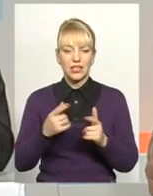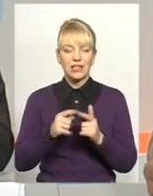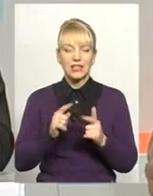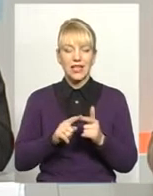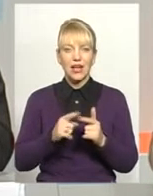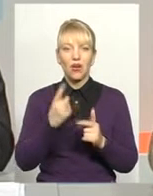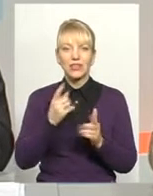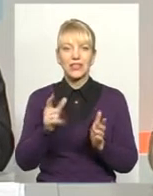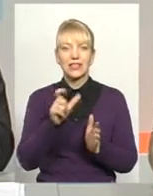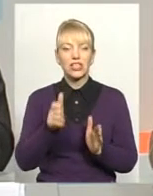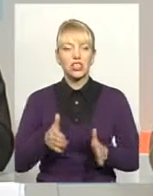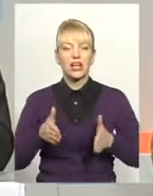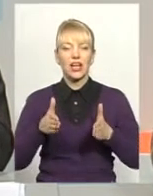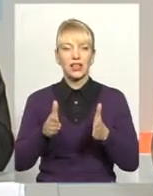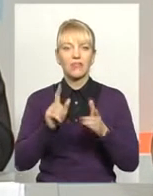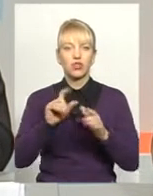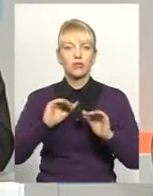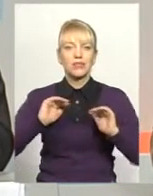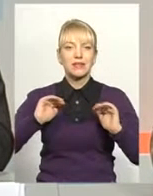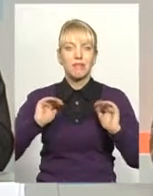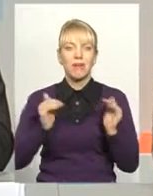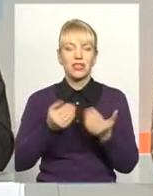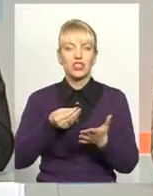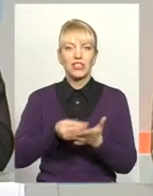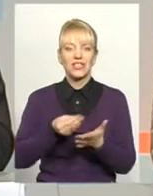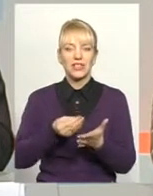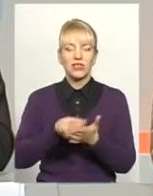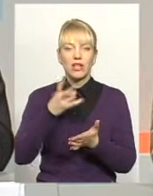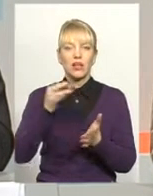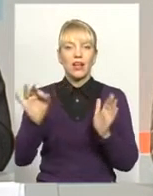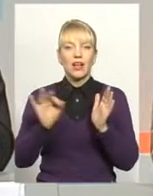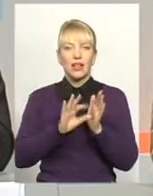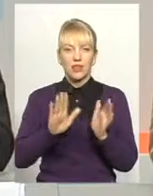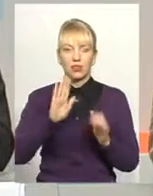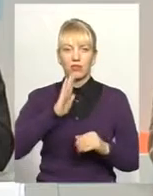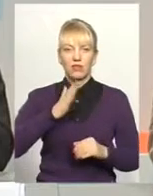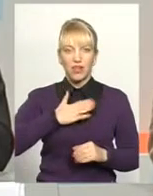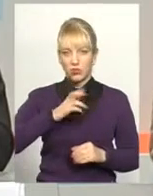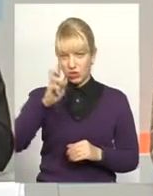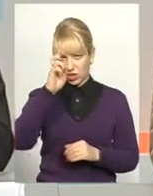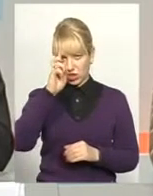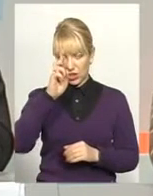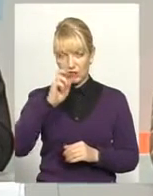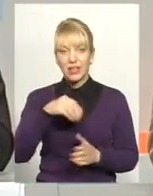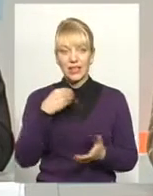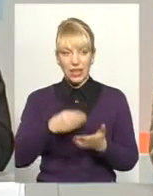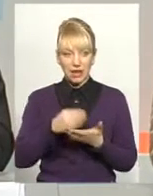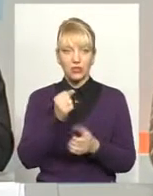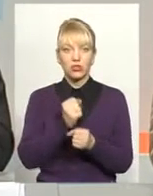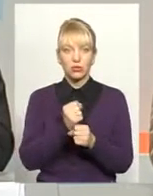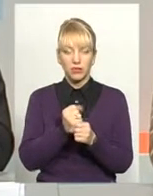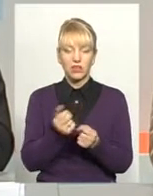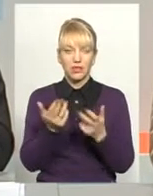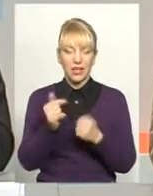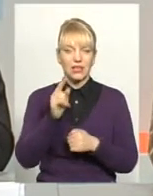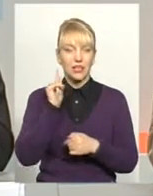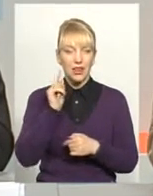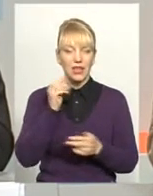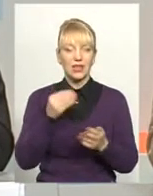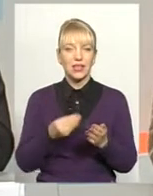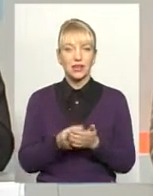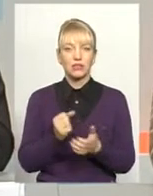на електроенергію в нашій державі. Тариф зробили він, да, тариф зелений, тариф для того,